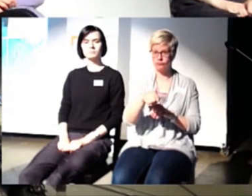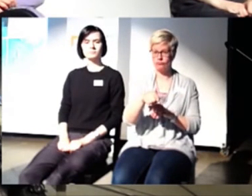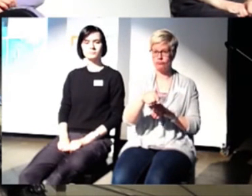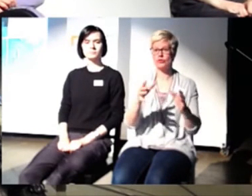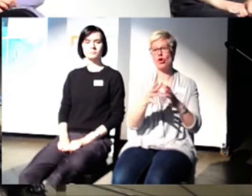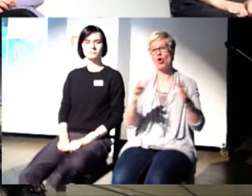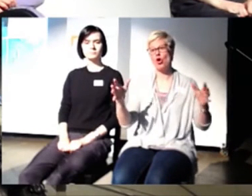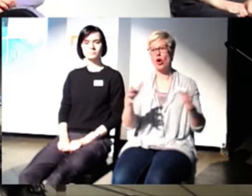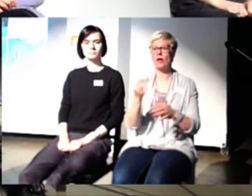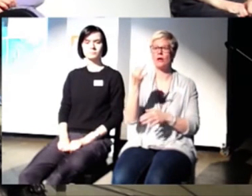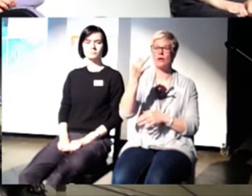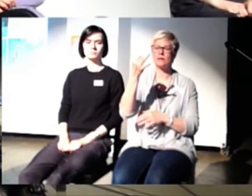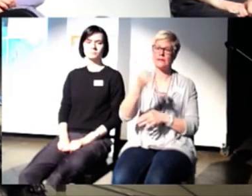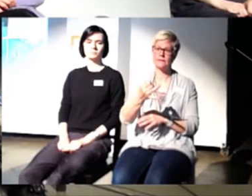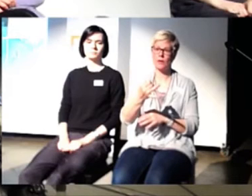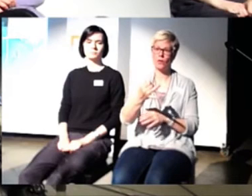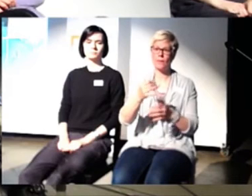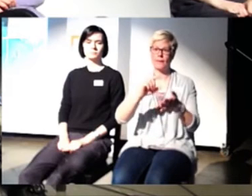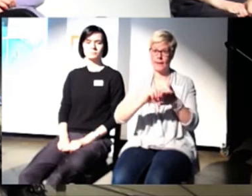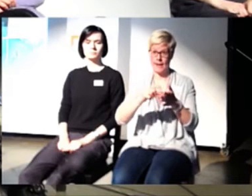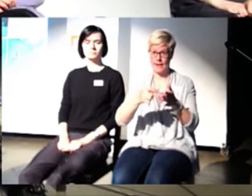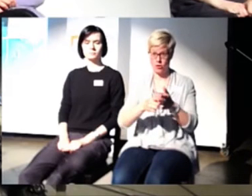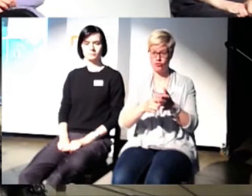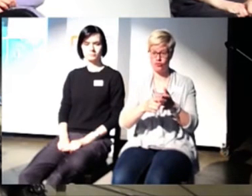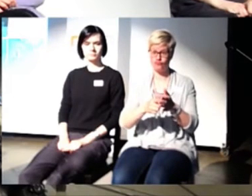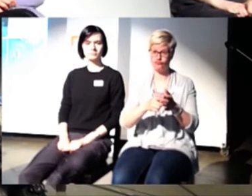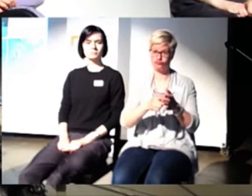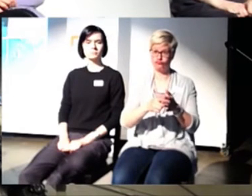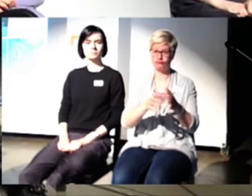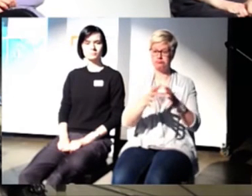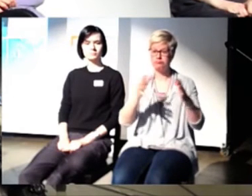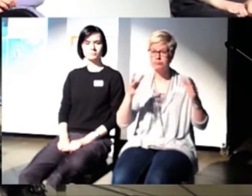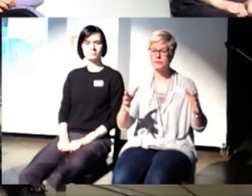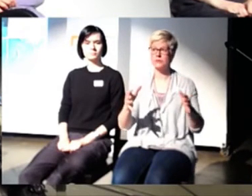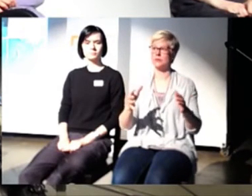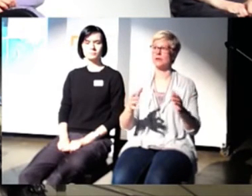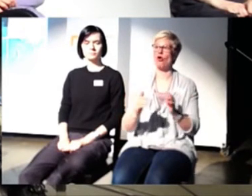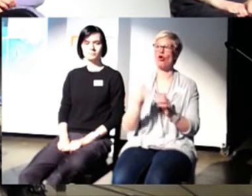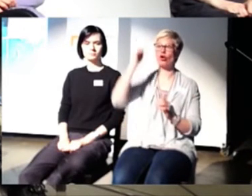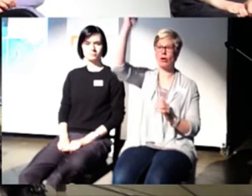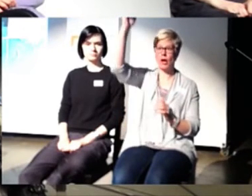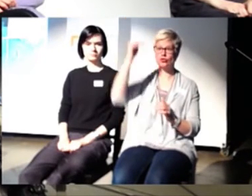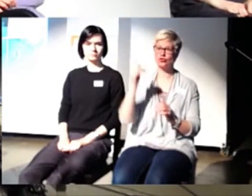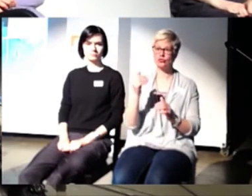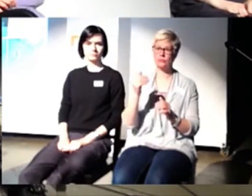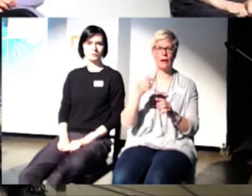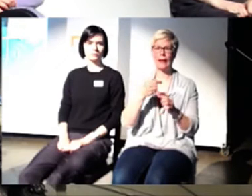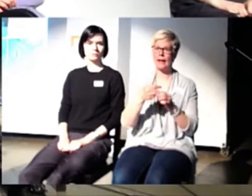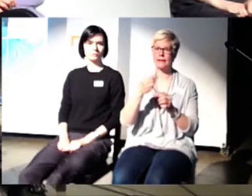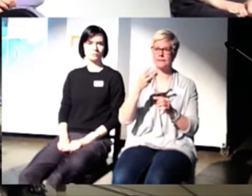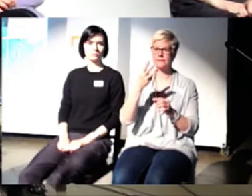kooltaan 74 metriä ja lähes 3 metriä korkea. Ja ovimitat ovat